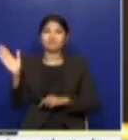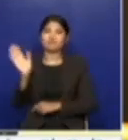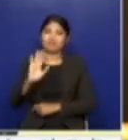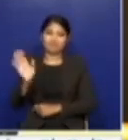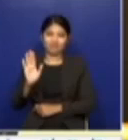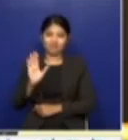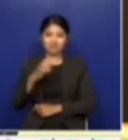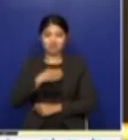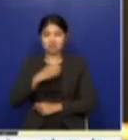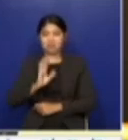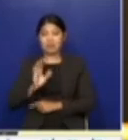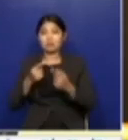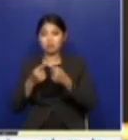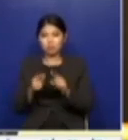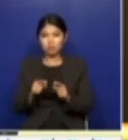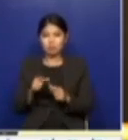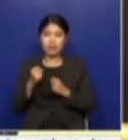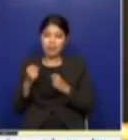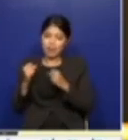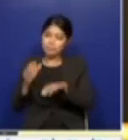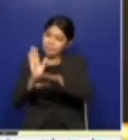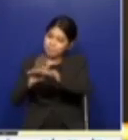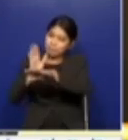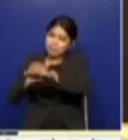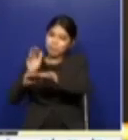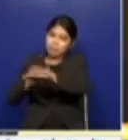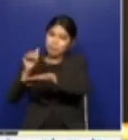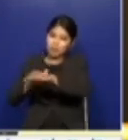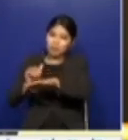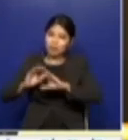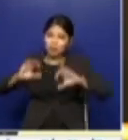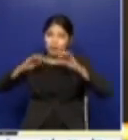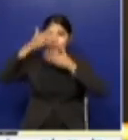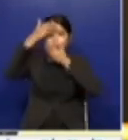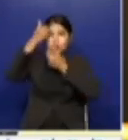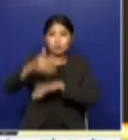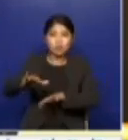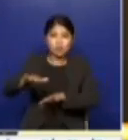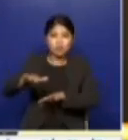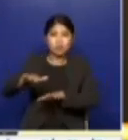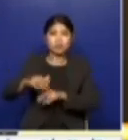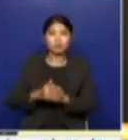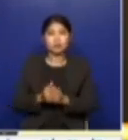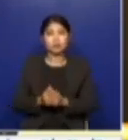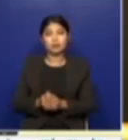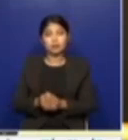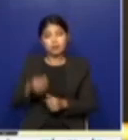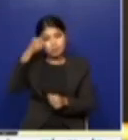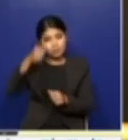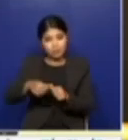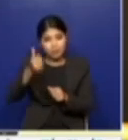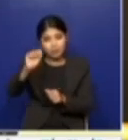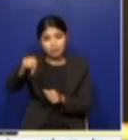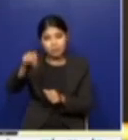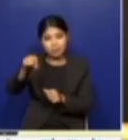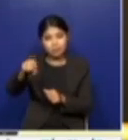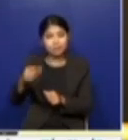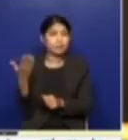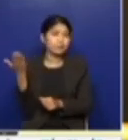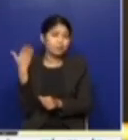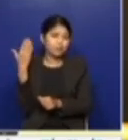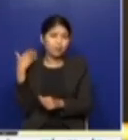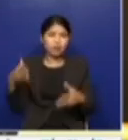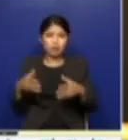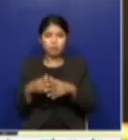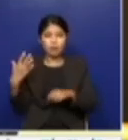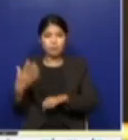อย่างไรรัฐบาลก็ไม่สนใจและถ้ายังจำกันได้เมื่อเร็วๆนี้เองพรรคการ